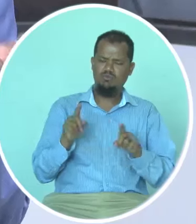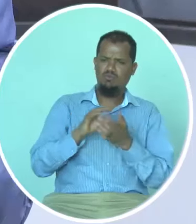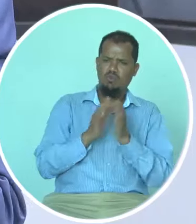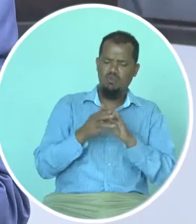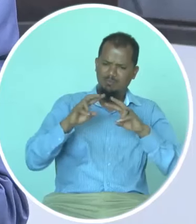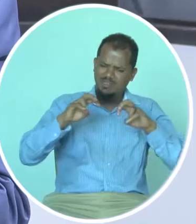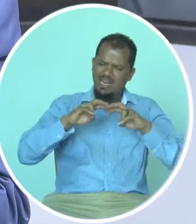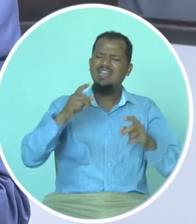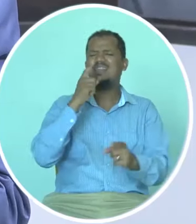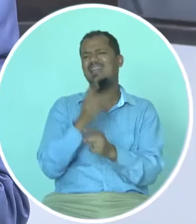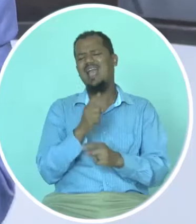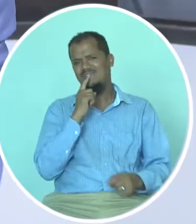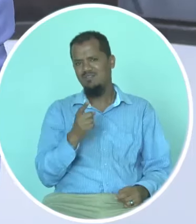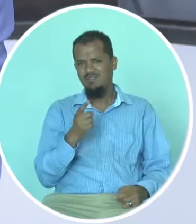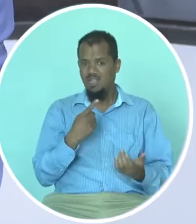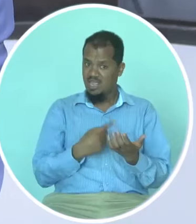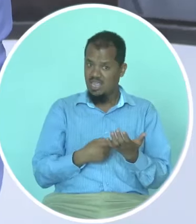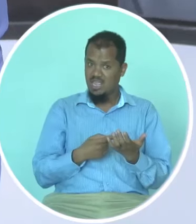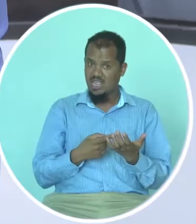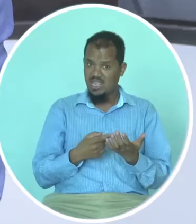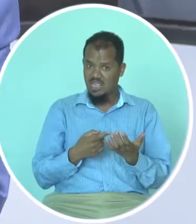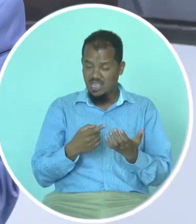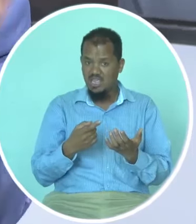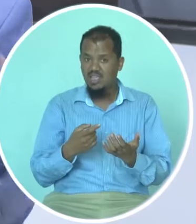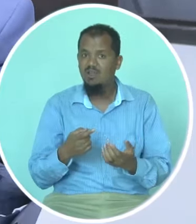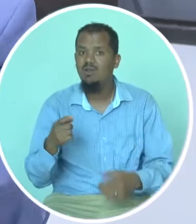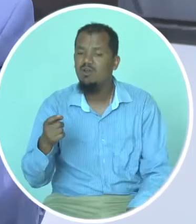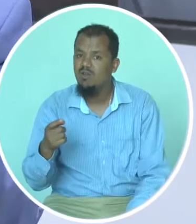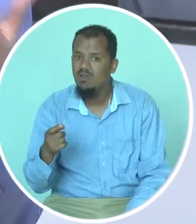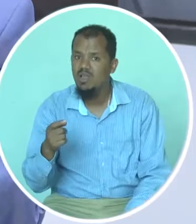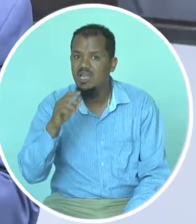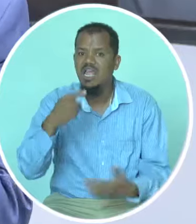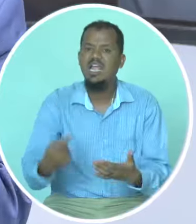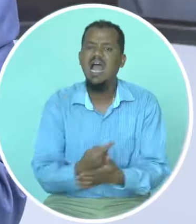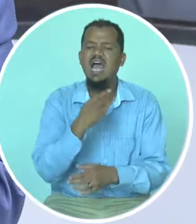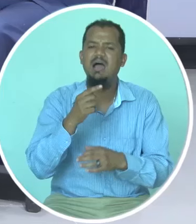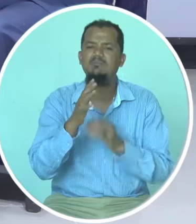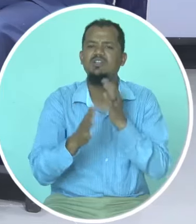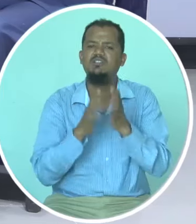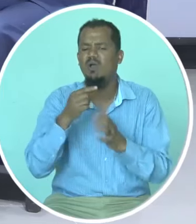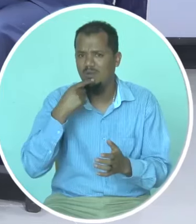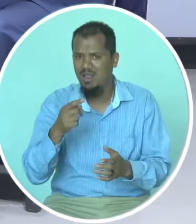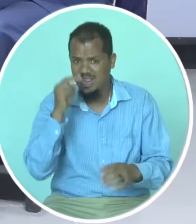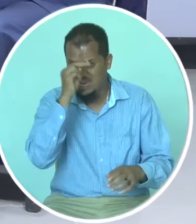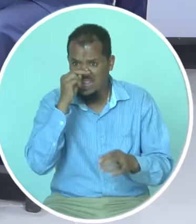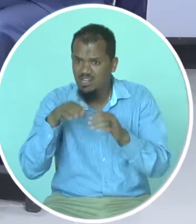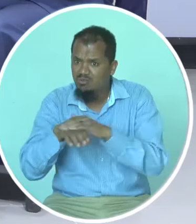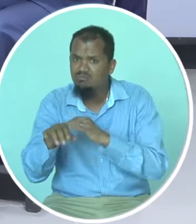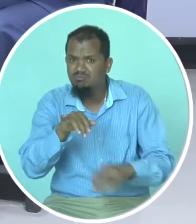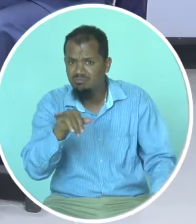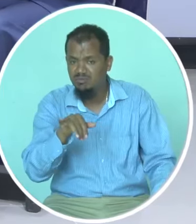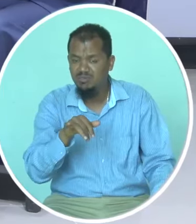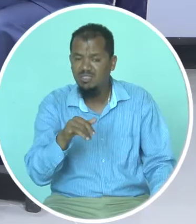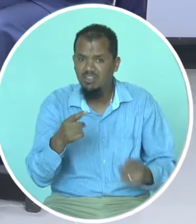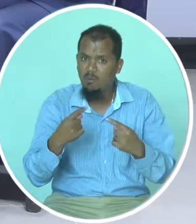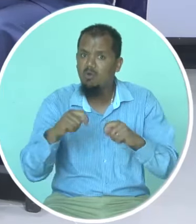እንደሆነ በጥናት የተረጋገጠ ነው። እንደውም ይሄኛው አዳሞሮቤ ይባላል፣ ይሄኛው ደግሞ የጋናዊ ምልክት ቋንቋ። ናይጄሪያ ውስጥም እንደዚህ